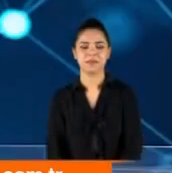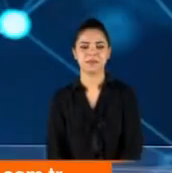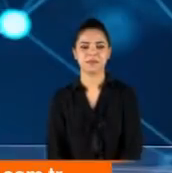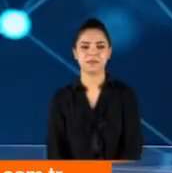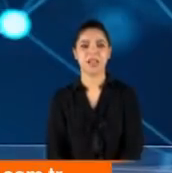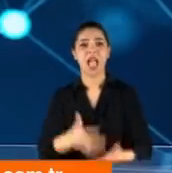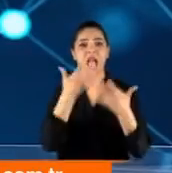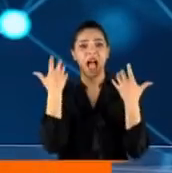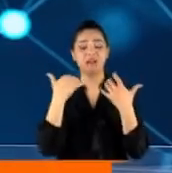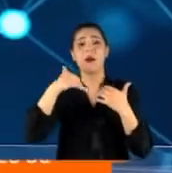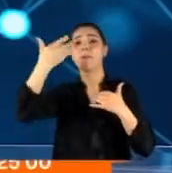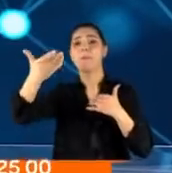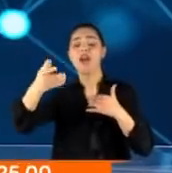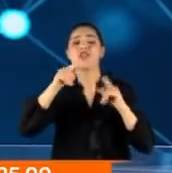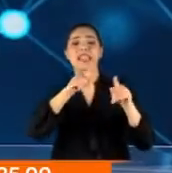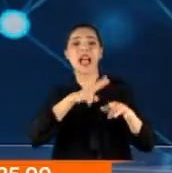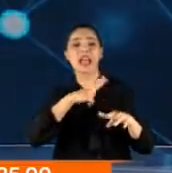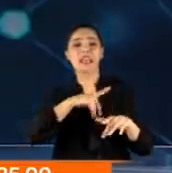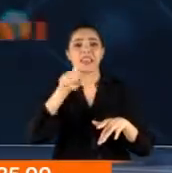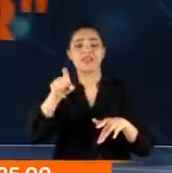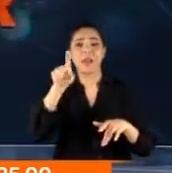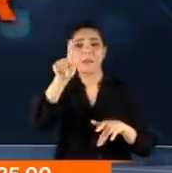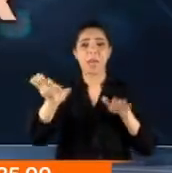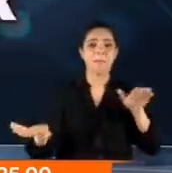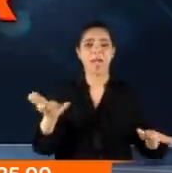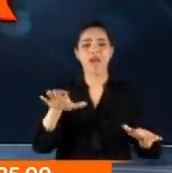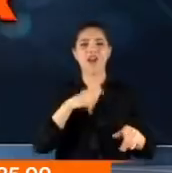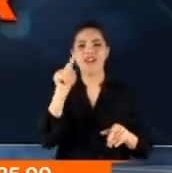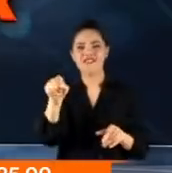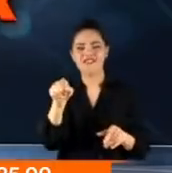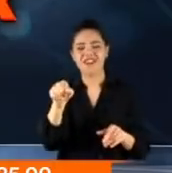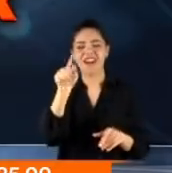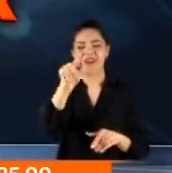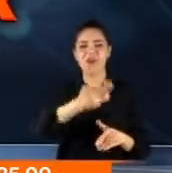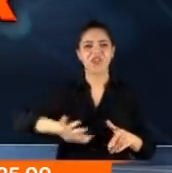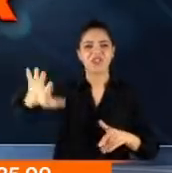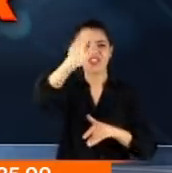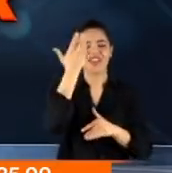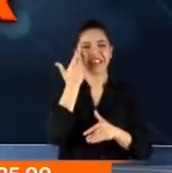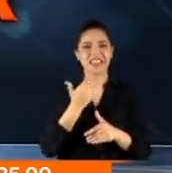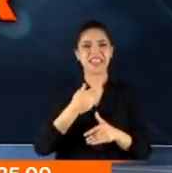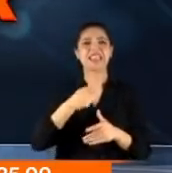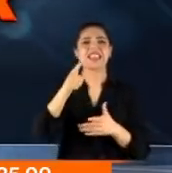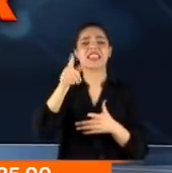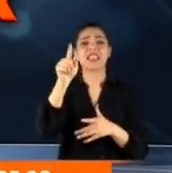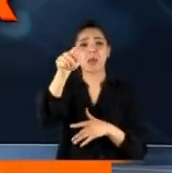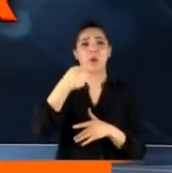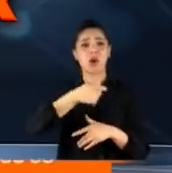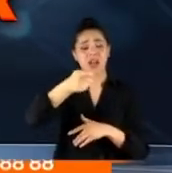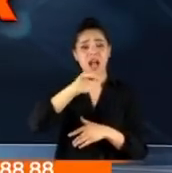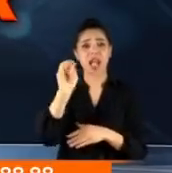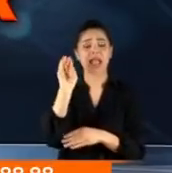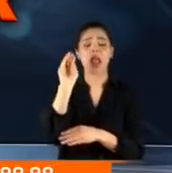Şimdi hayvanlar aleminden bir kovalamaca daha var. Bu kez başrolde bir penguen var ama çevresinde onu izleyenler de katil balinalar onu av